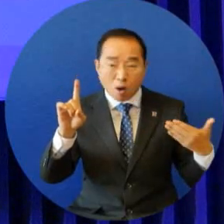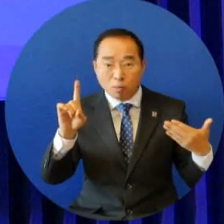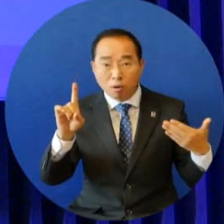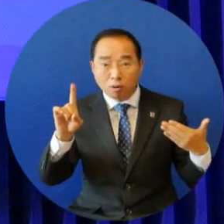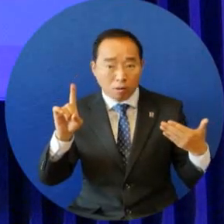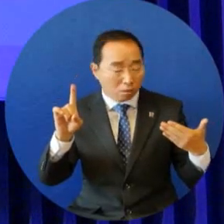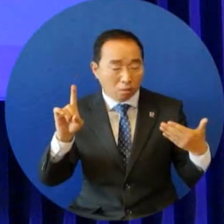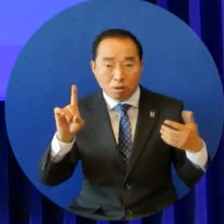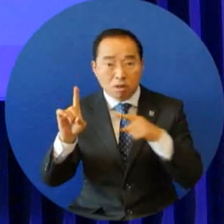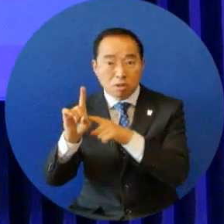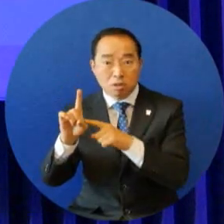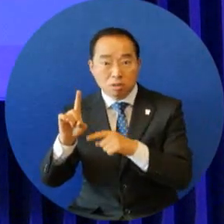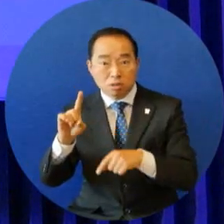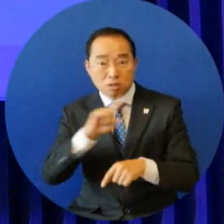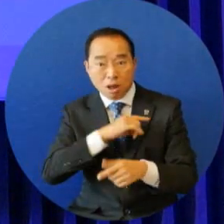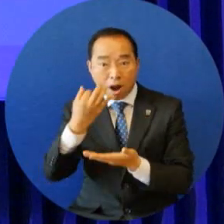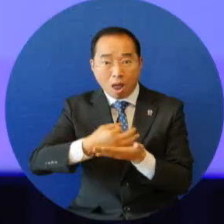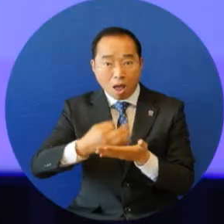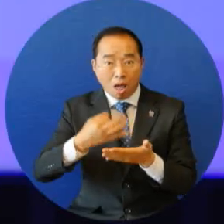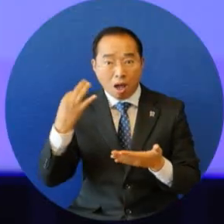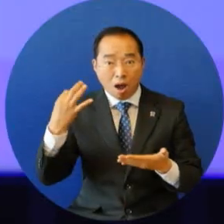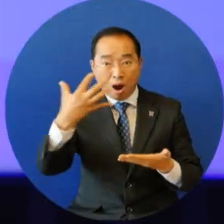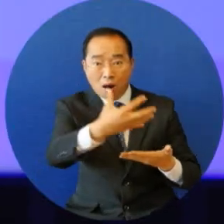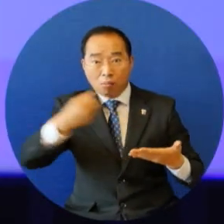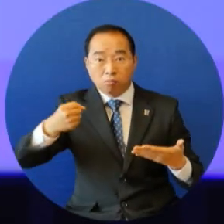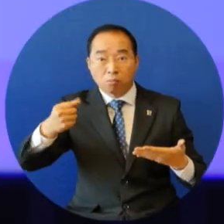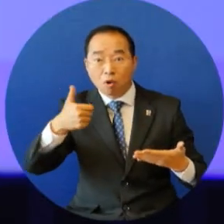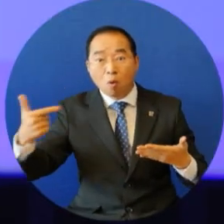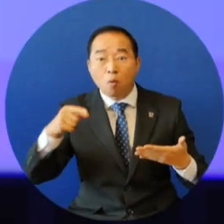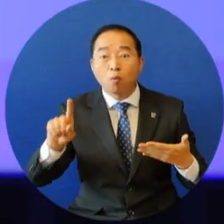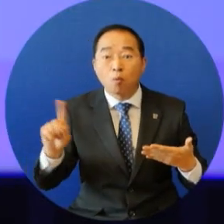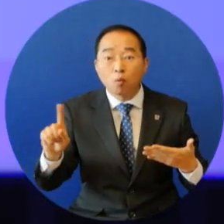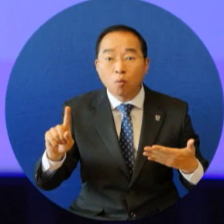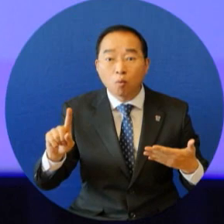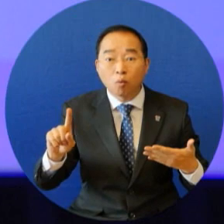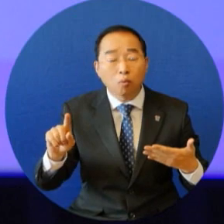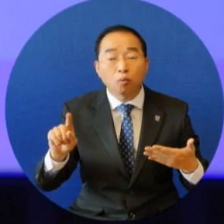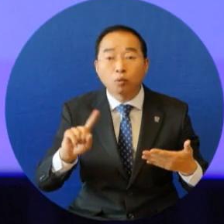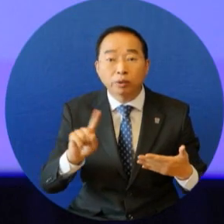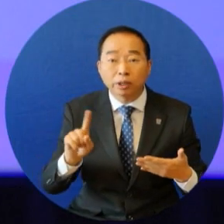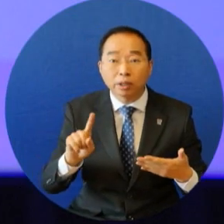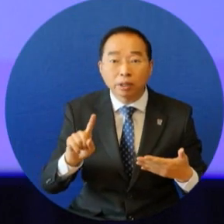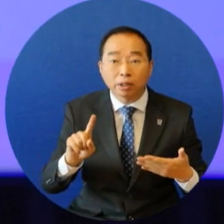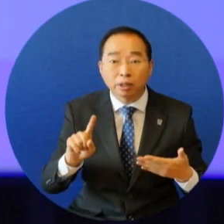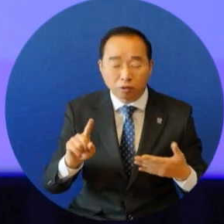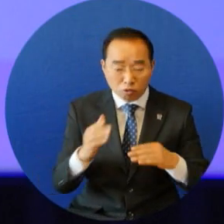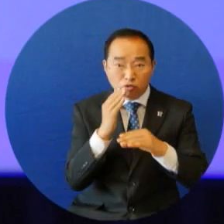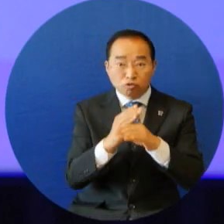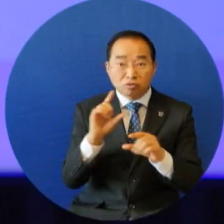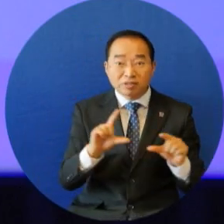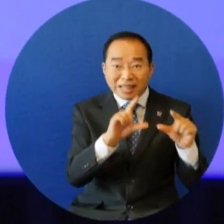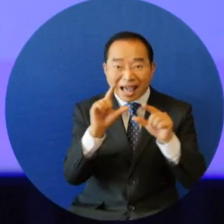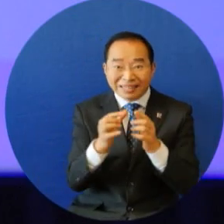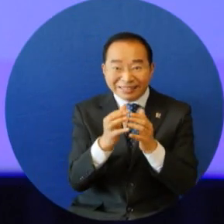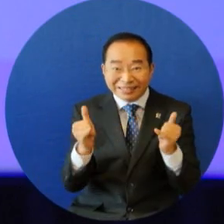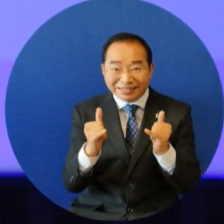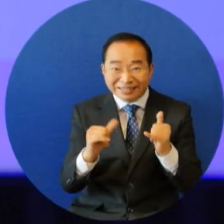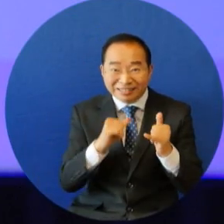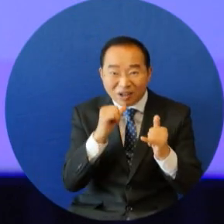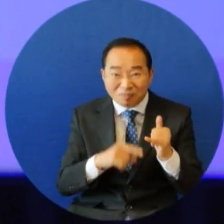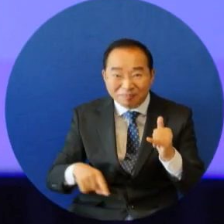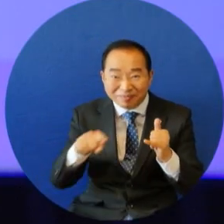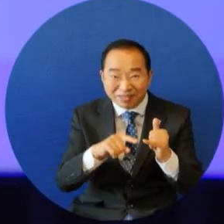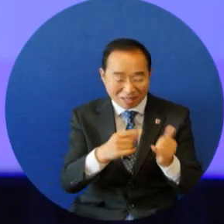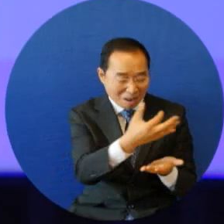벌어. 그러면 어떤 일이 벌어질까요? 중산층이나 서민들은 사실은 버는 대로 돈을 다